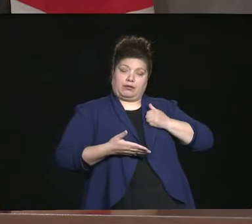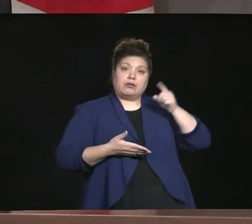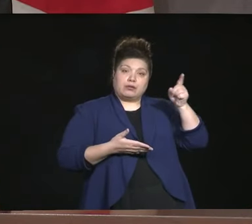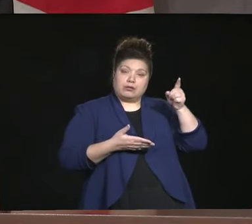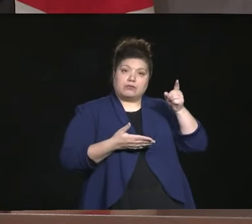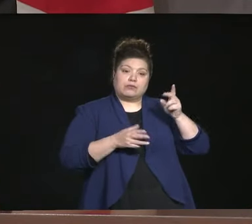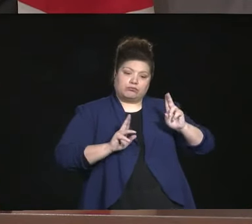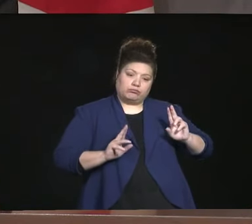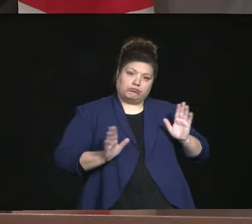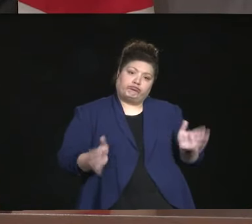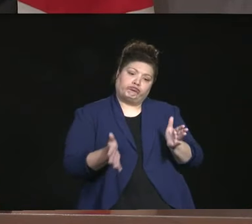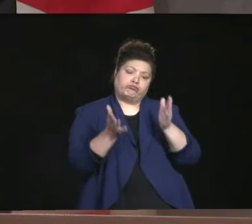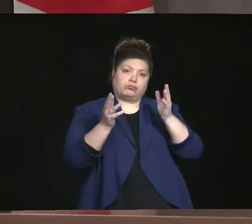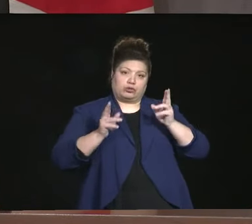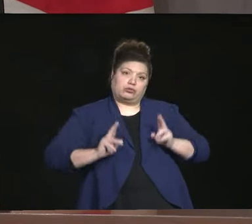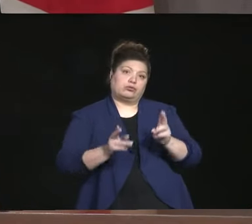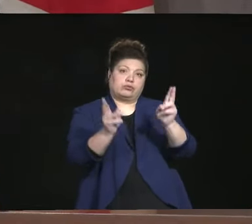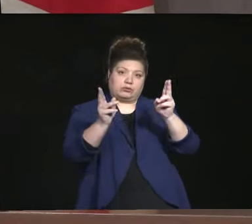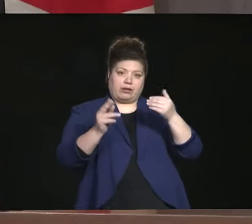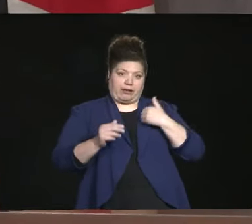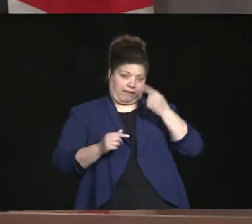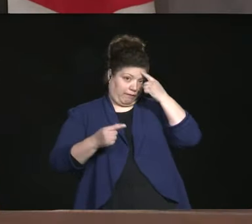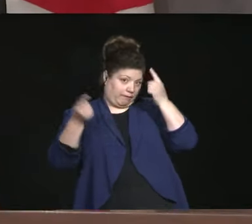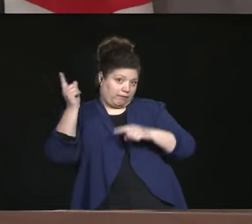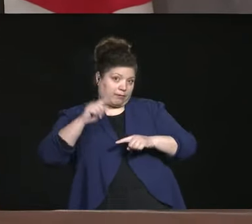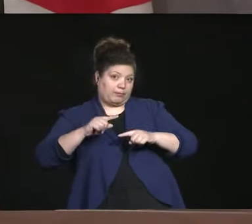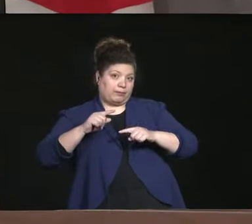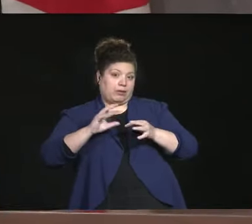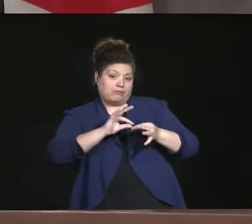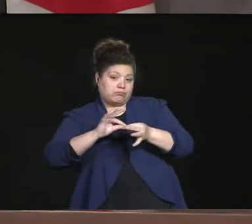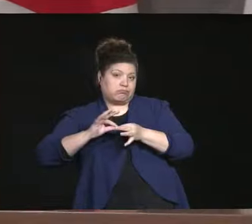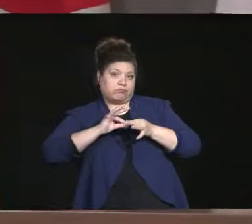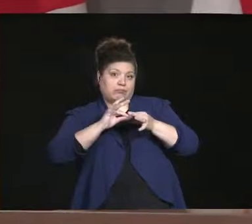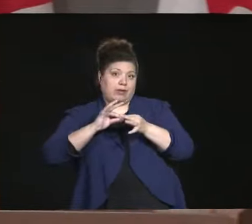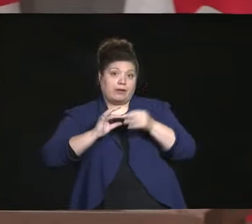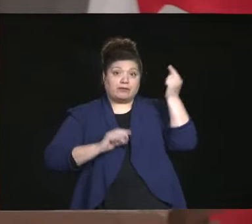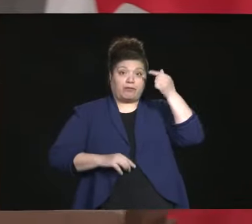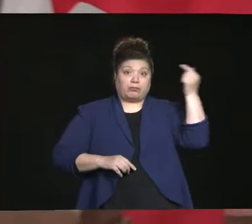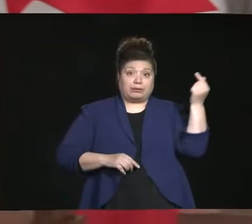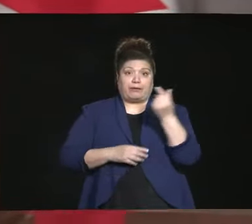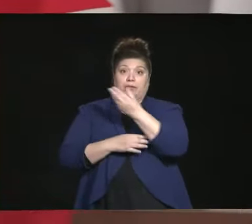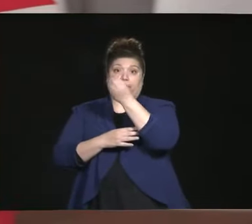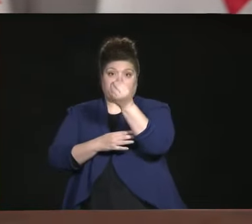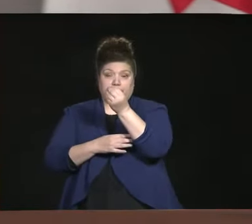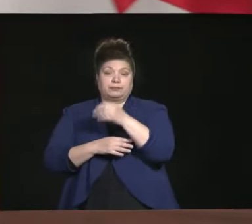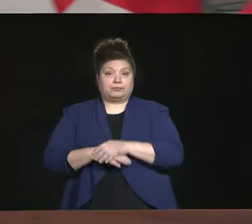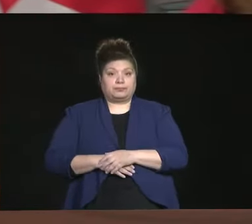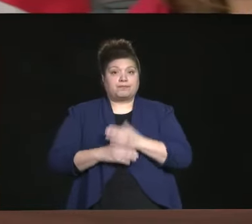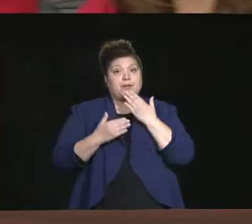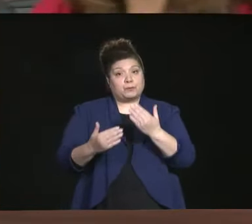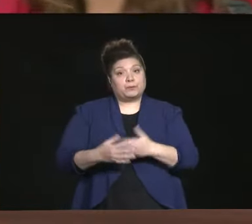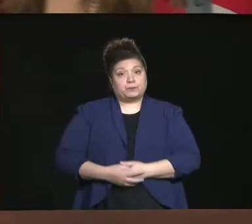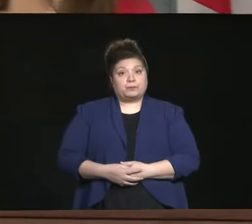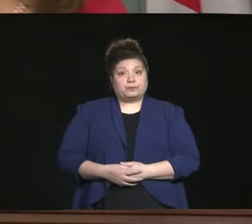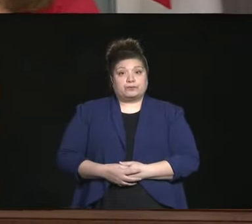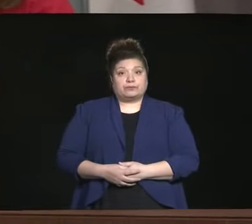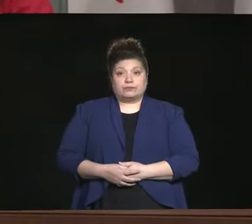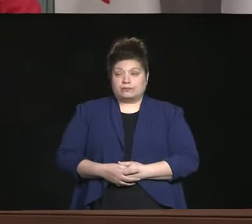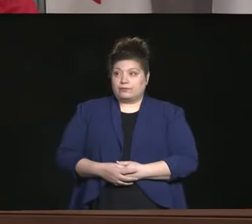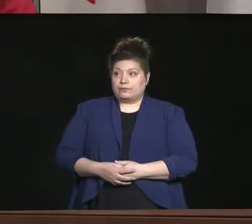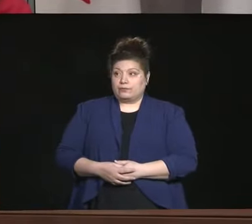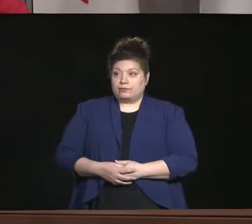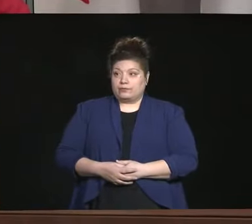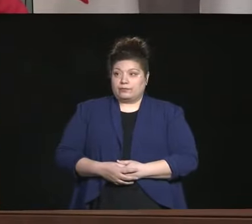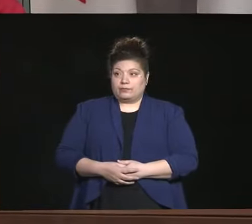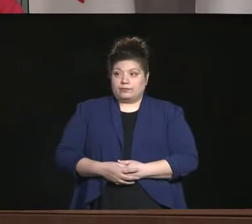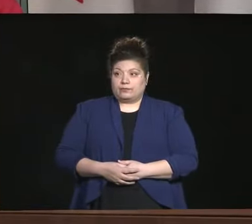canadien. OK. Merci, Jean-Yves. Et maintenant, on est prêt à répondre à vos